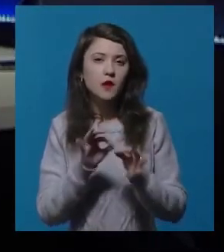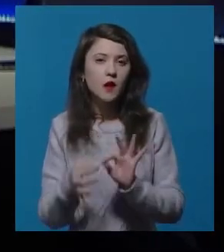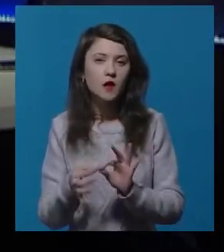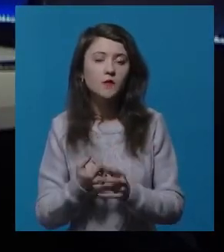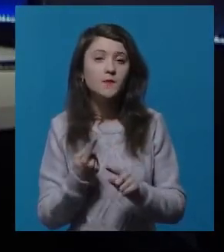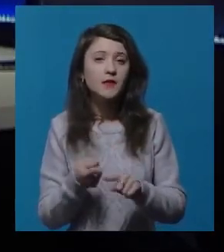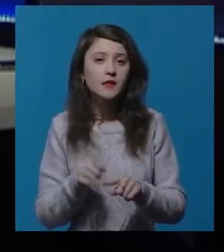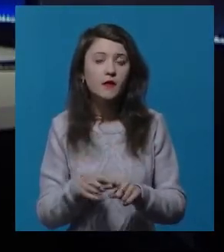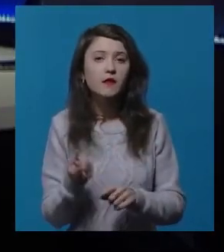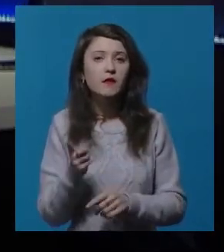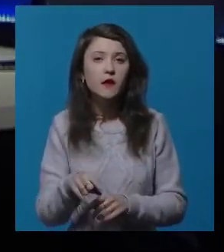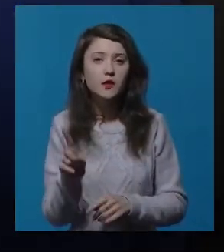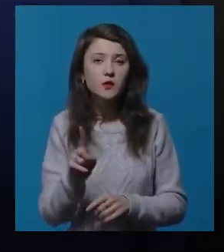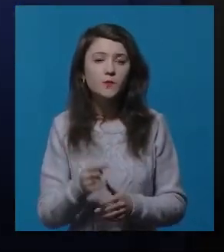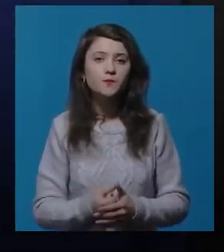що,